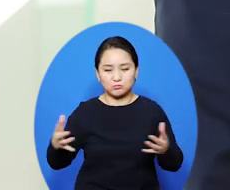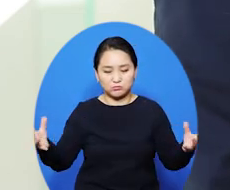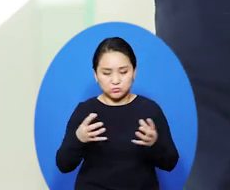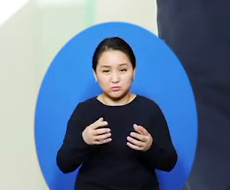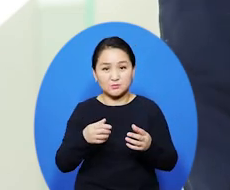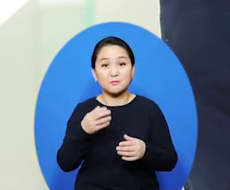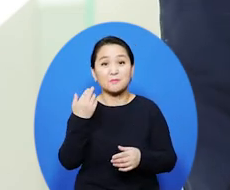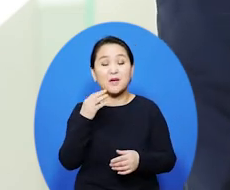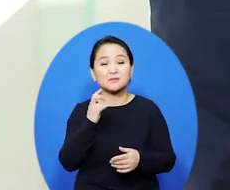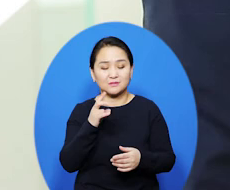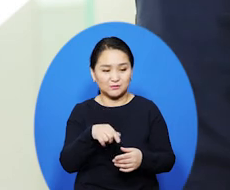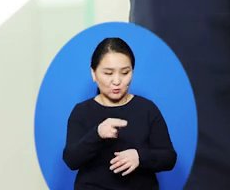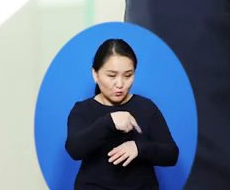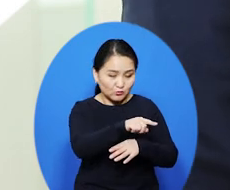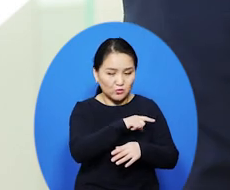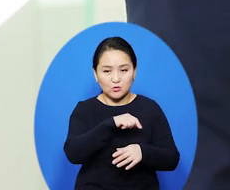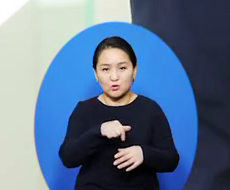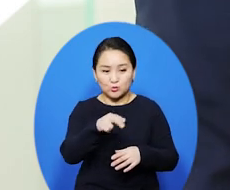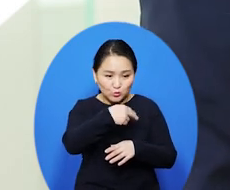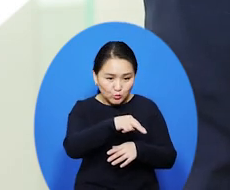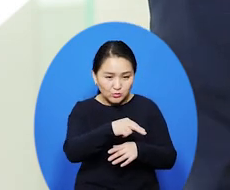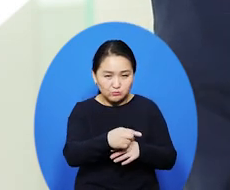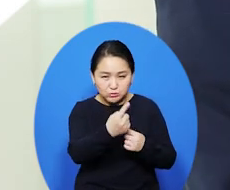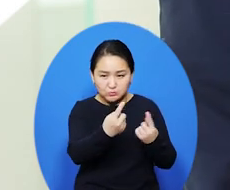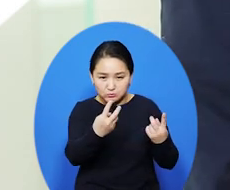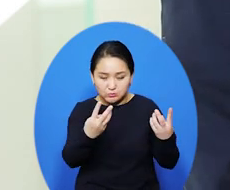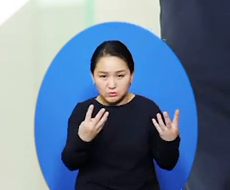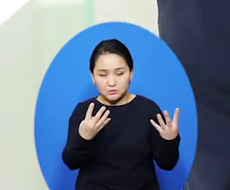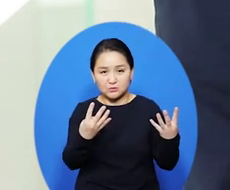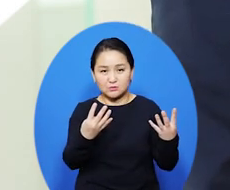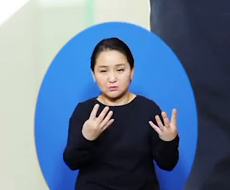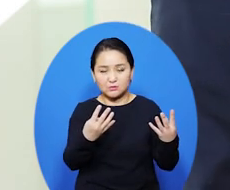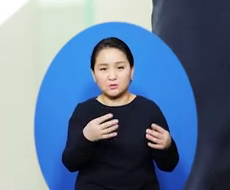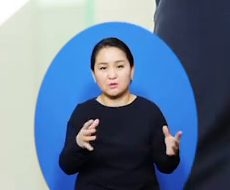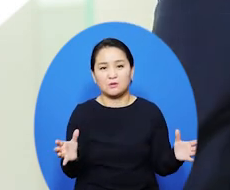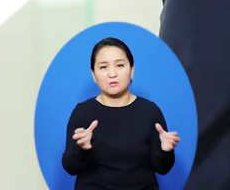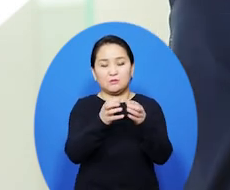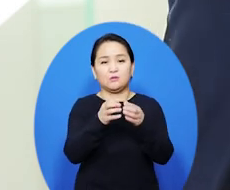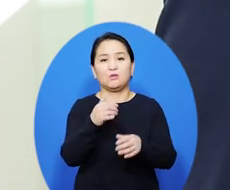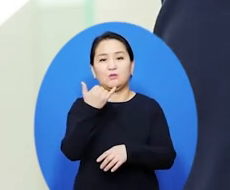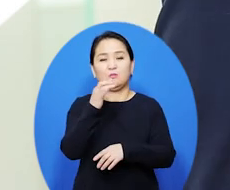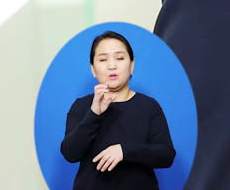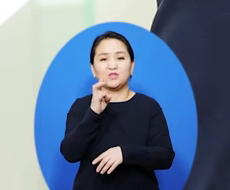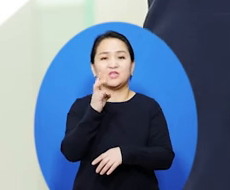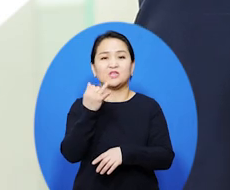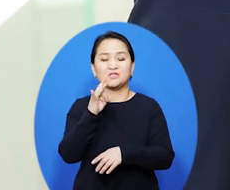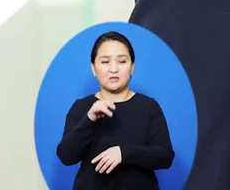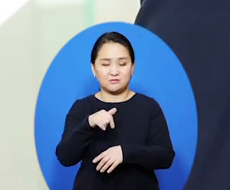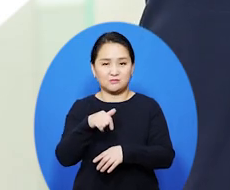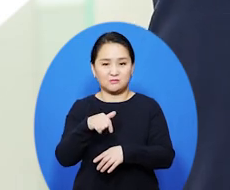жилийн хувьд бол онцлогтой болсон. Дүүргүүдээсээ шалгарсан залуучууд энэ нийслэл дээр